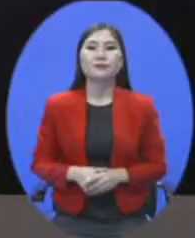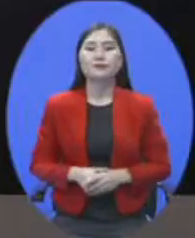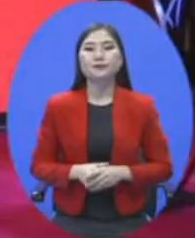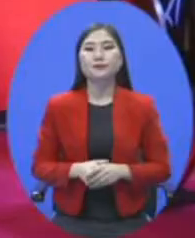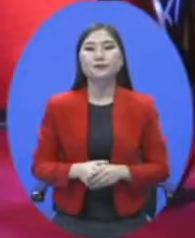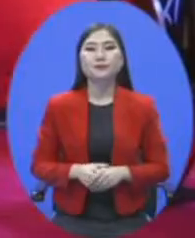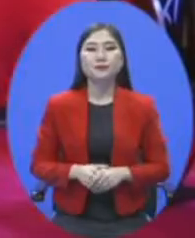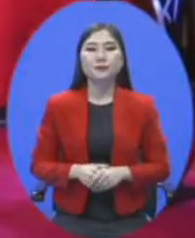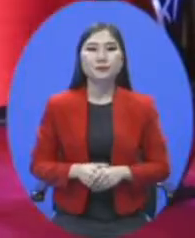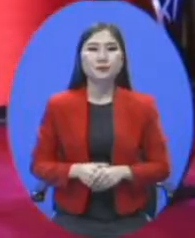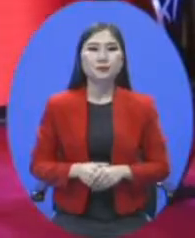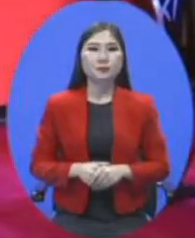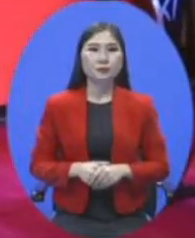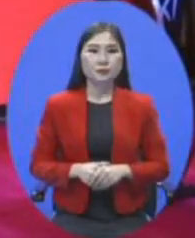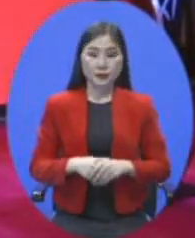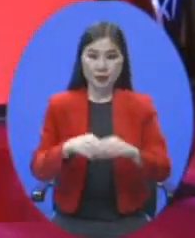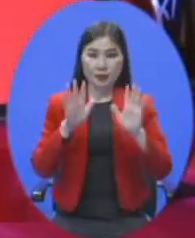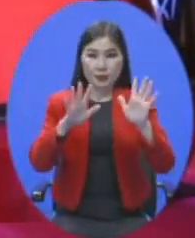мөн салцлаа.